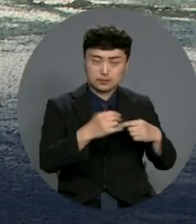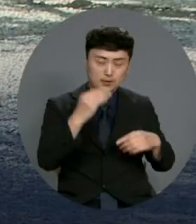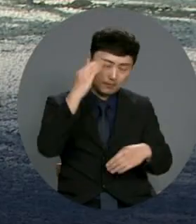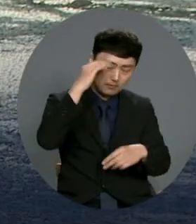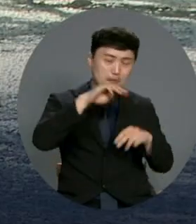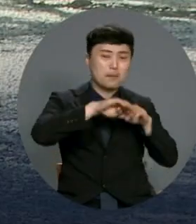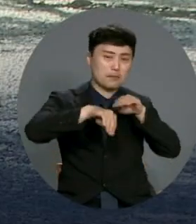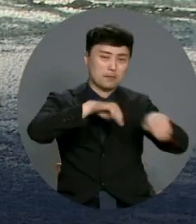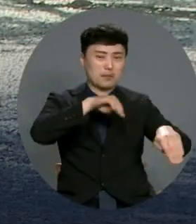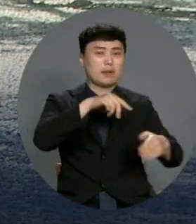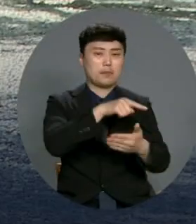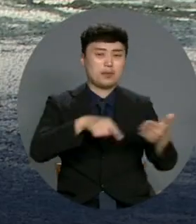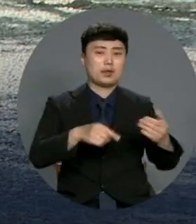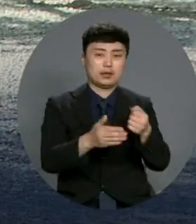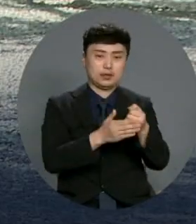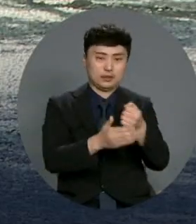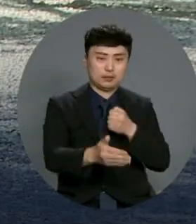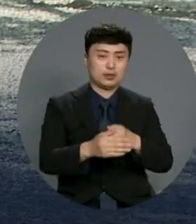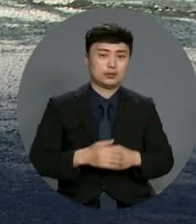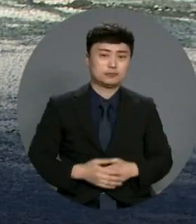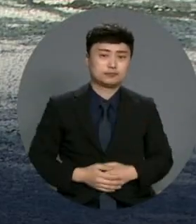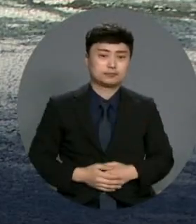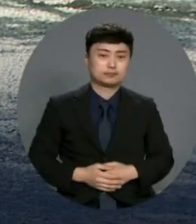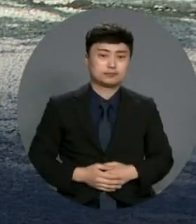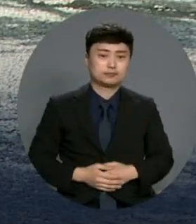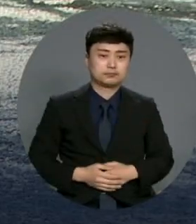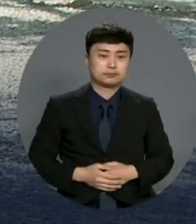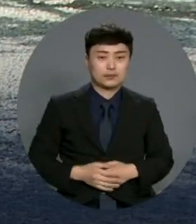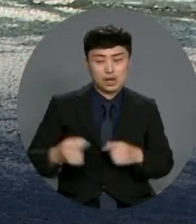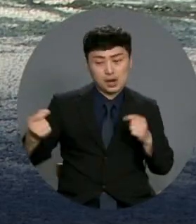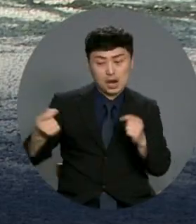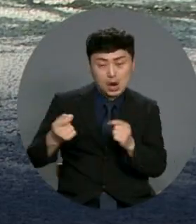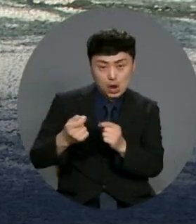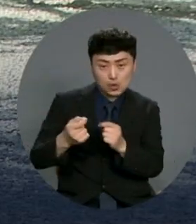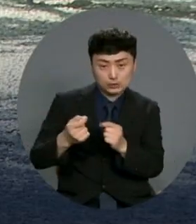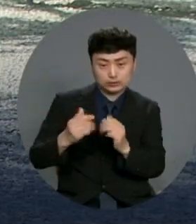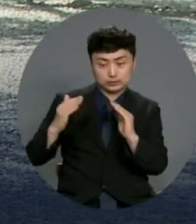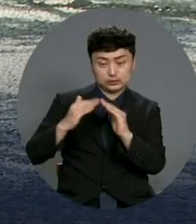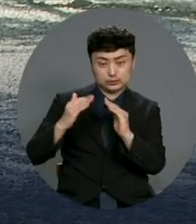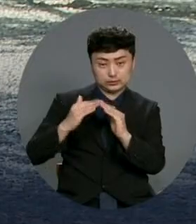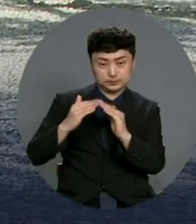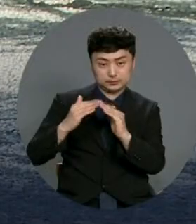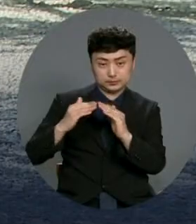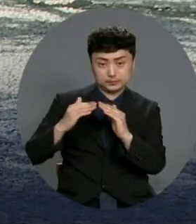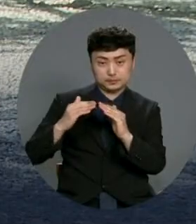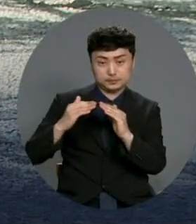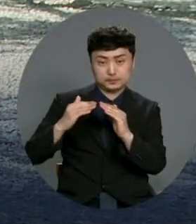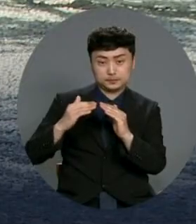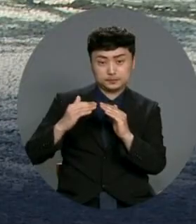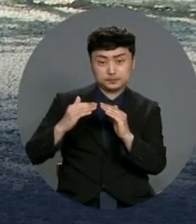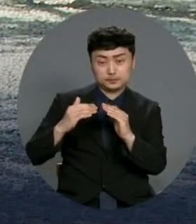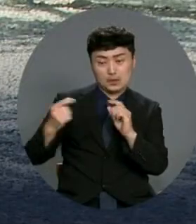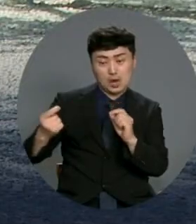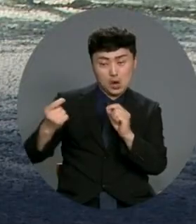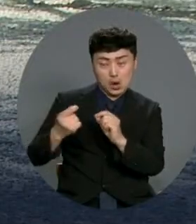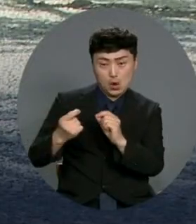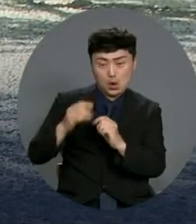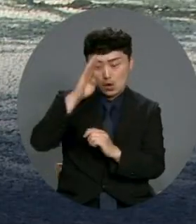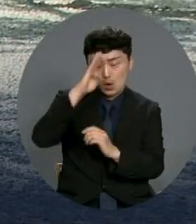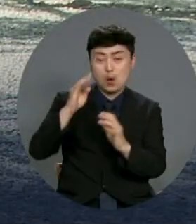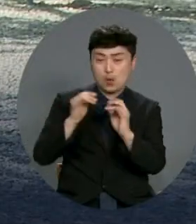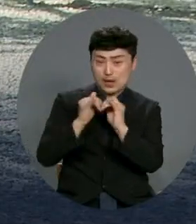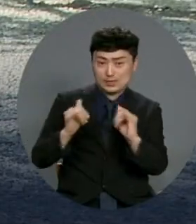그런 의료 간호행위가 이루어질 경우 쉽게 말해서 가까운 데서 집에서 집이나 가까운